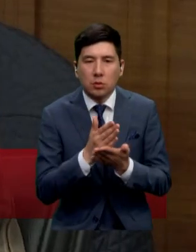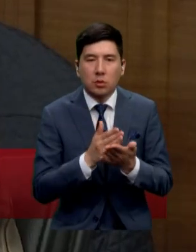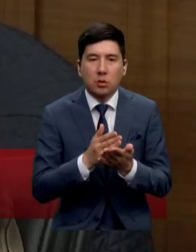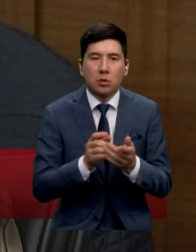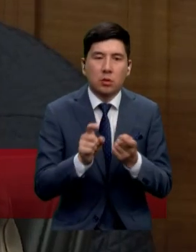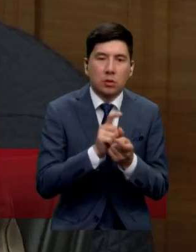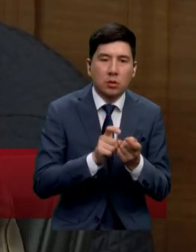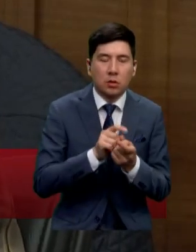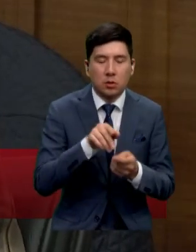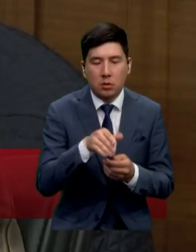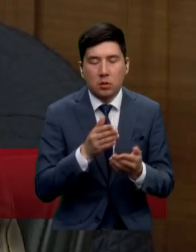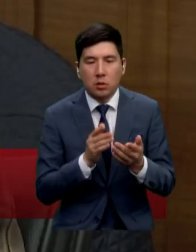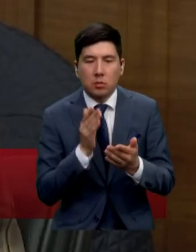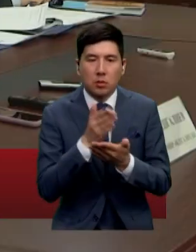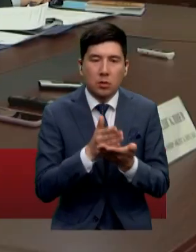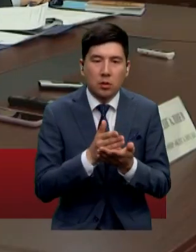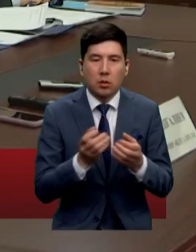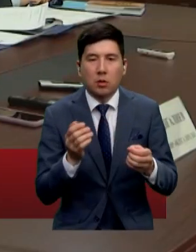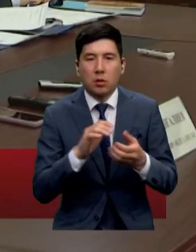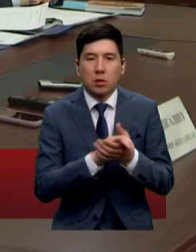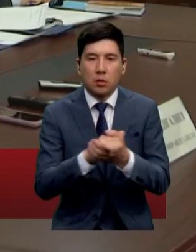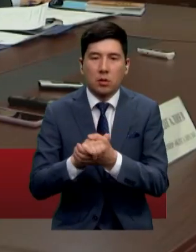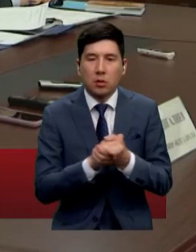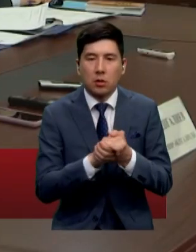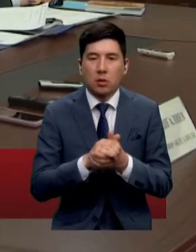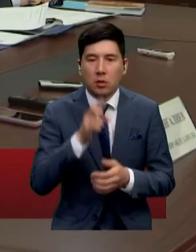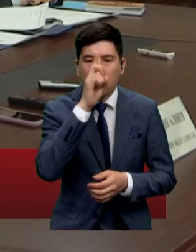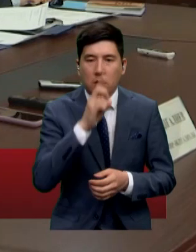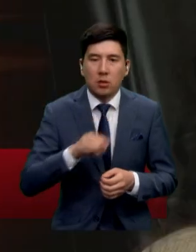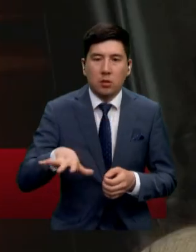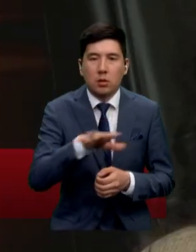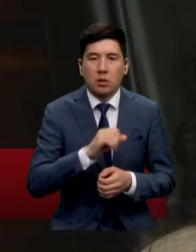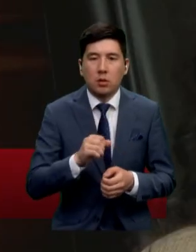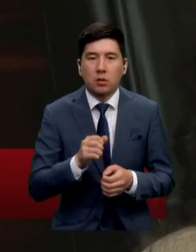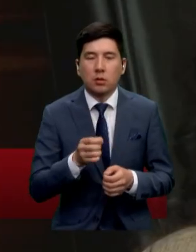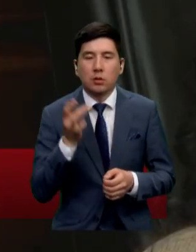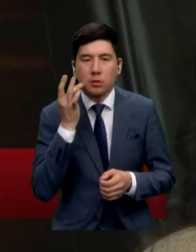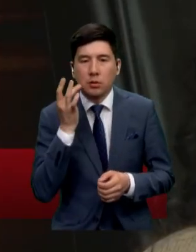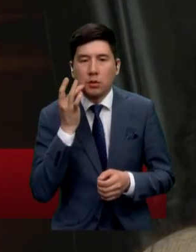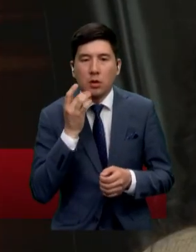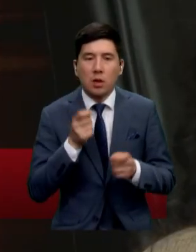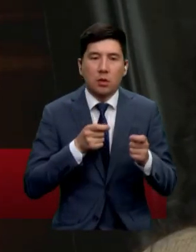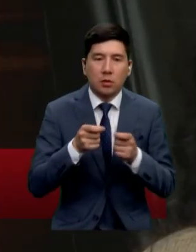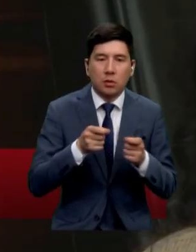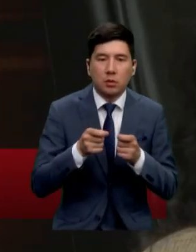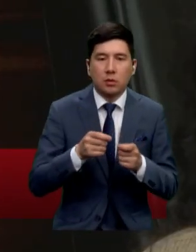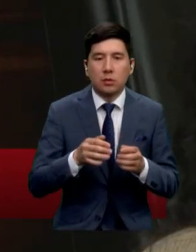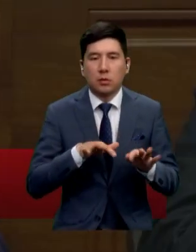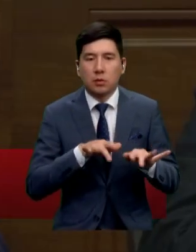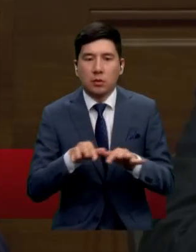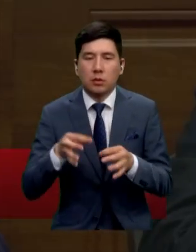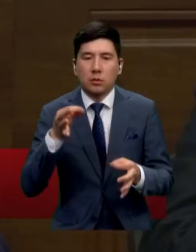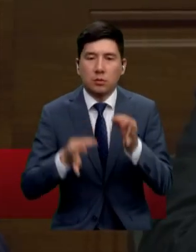административные суды. Там можно примириться или оспорить решения государственных ведомств. Чаще всего исками оспариваются действия частных